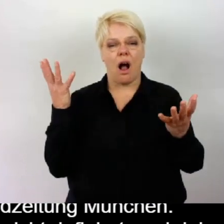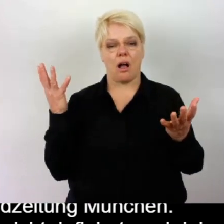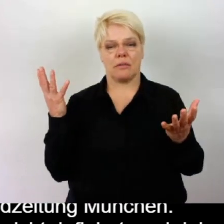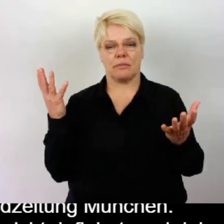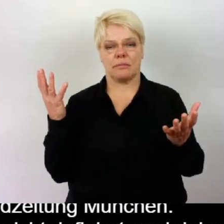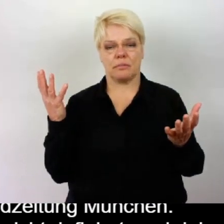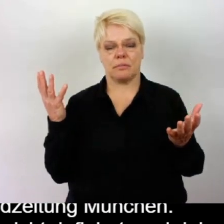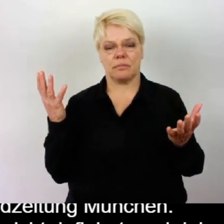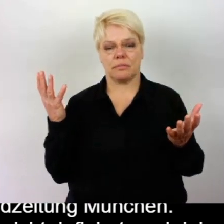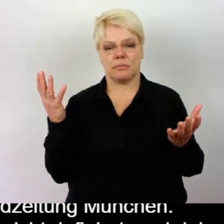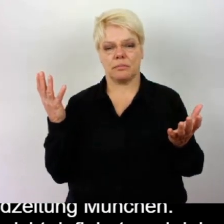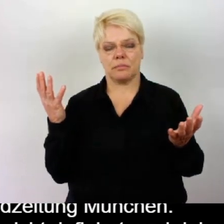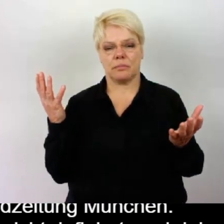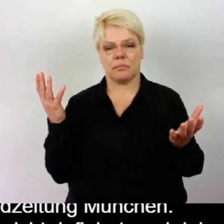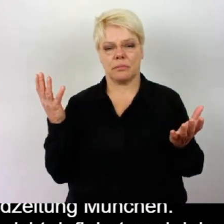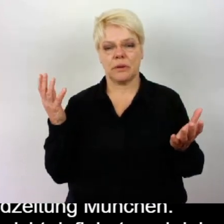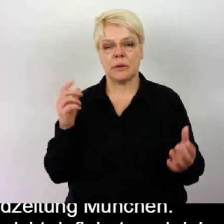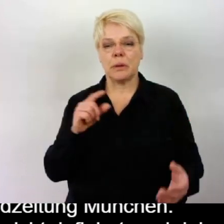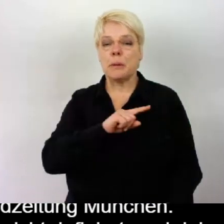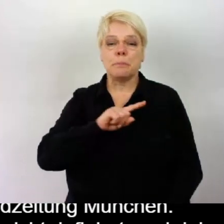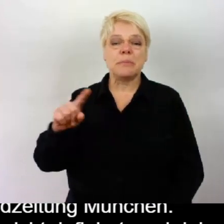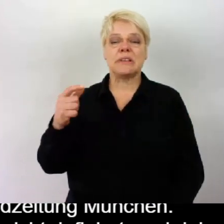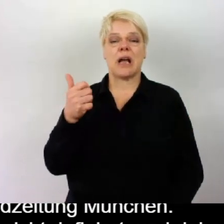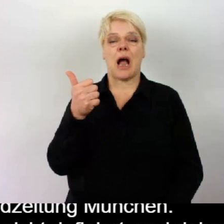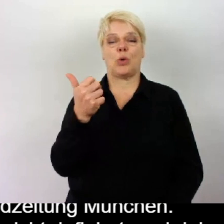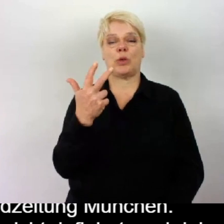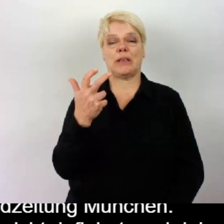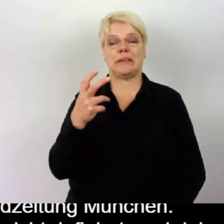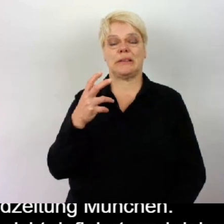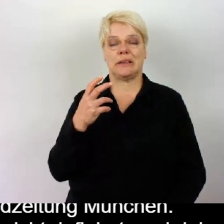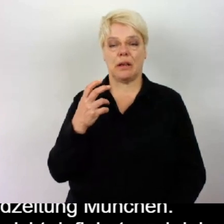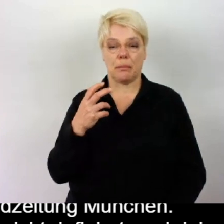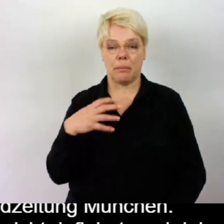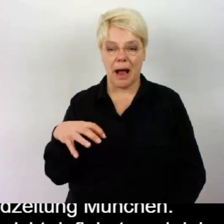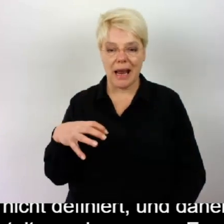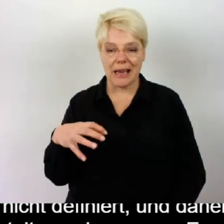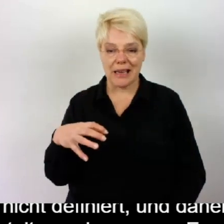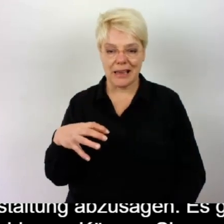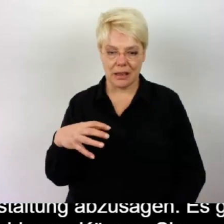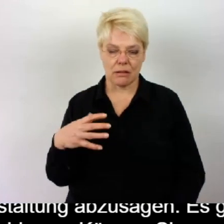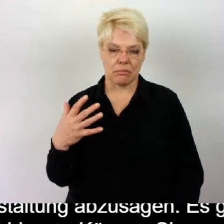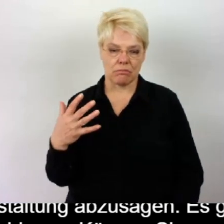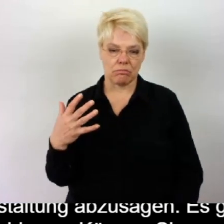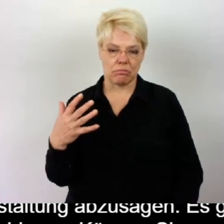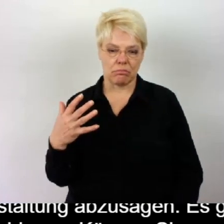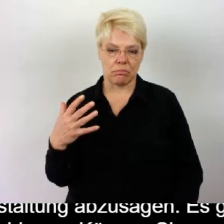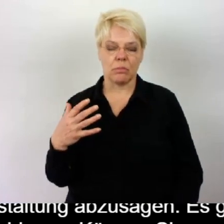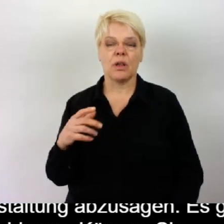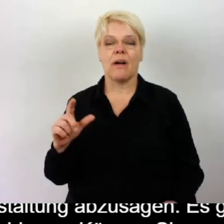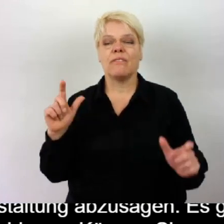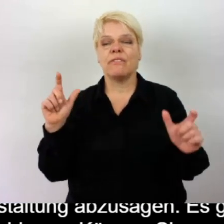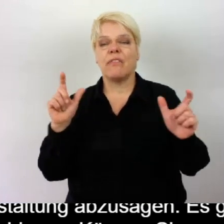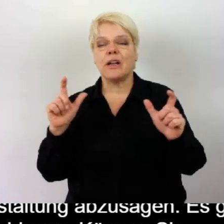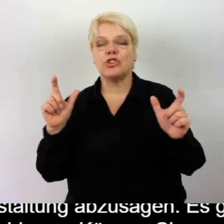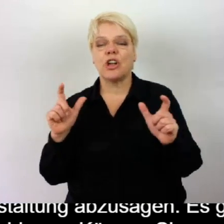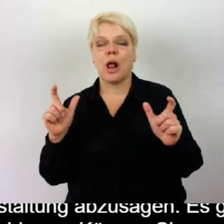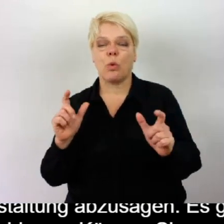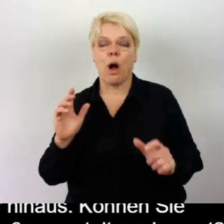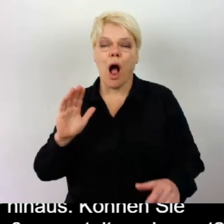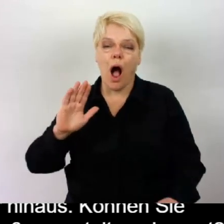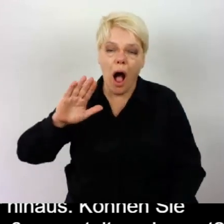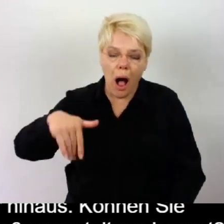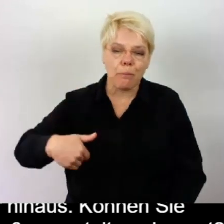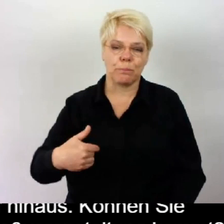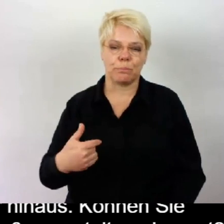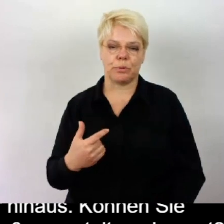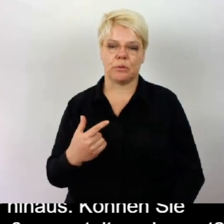eher kleinere Formate sein als größere, auch unter dem Aspekt, den der Ministerpräsident angesprochen hat, dass man überhaupt erst mal schauen muss, wie viele Leute denn